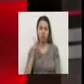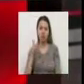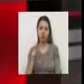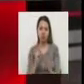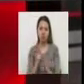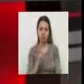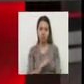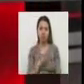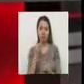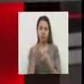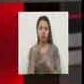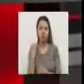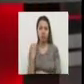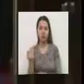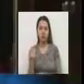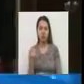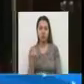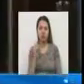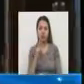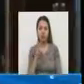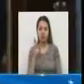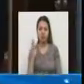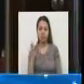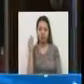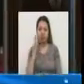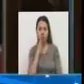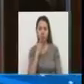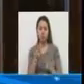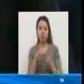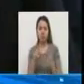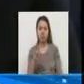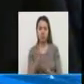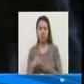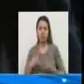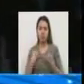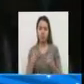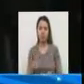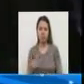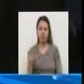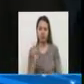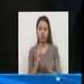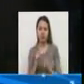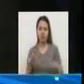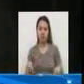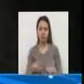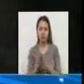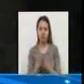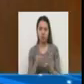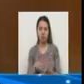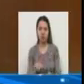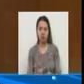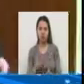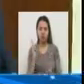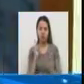кездесті. Әңгімелесу алдында Нұрсұлтан Назарбаев Біріккен ұлттар ұйымының құрметті қонақтар кітабына қолтаңба қалдырды.